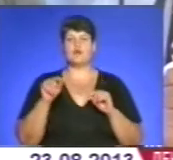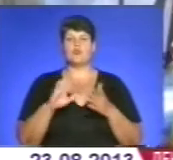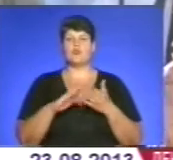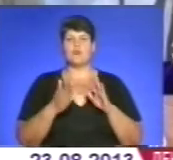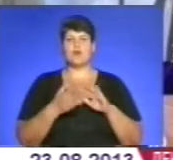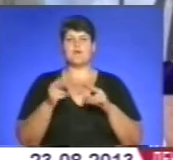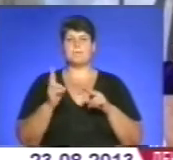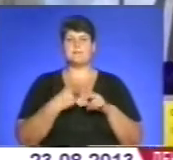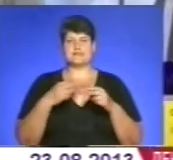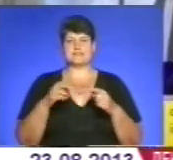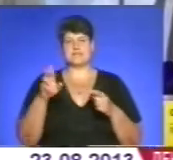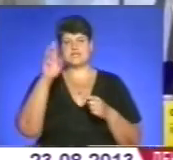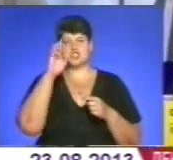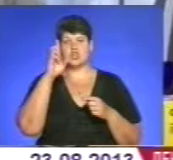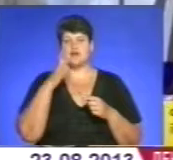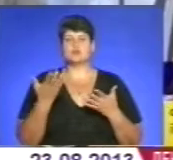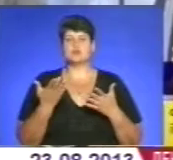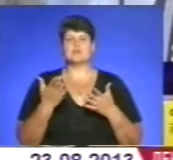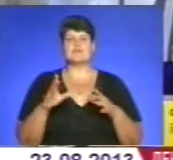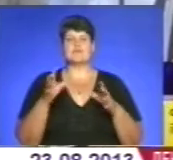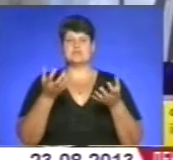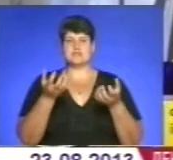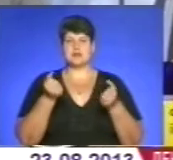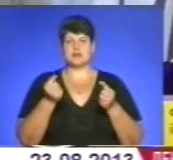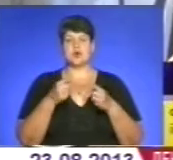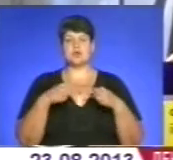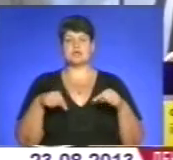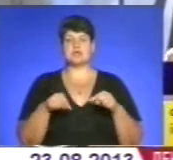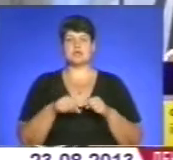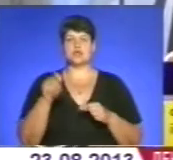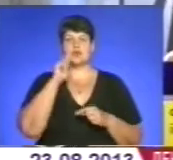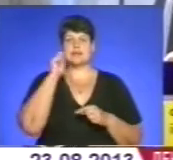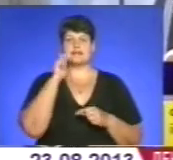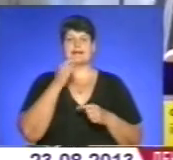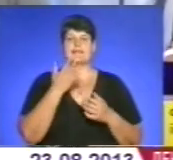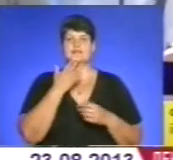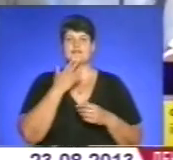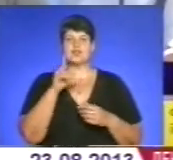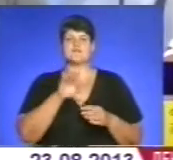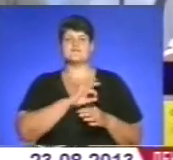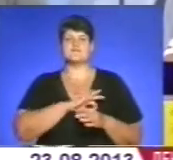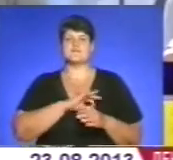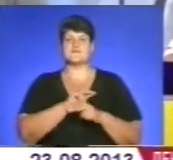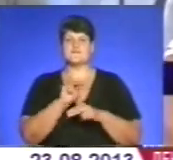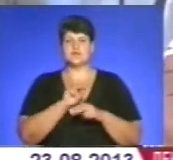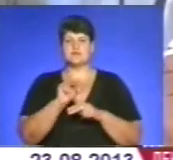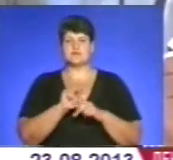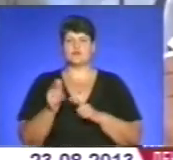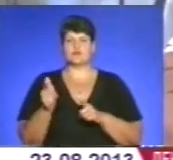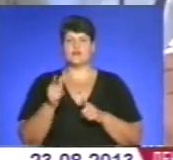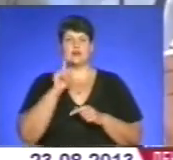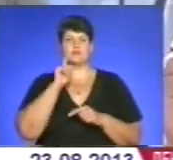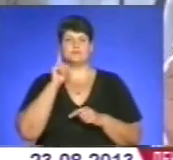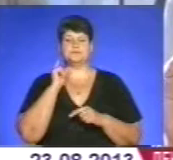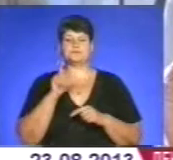прапор виборювання незалежності взяла в свої руки організація українських націоналістів. Вона виховала і готувала молоді кадри